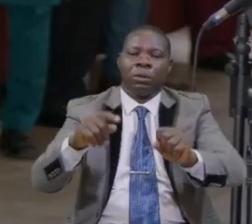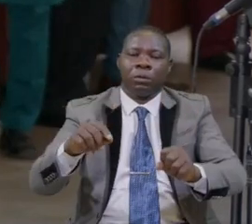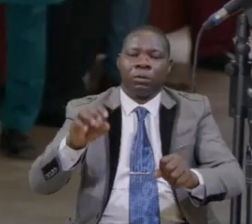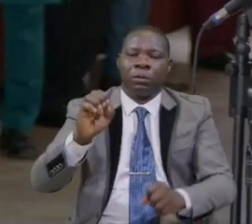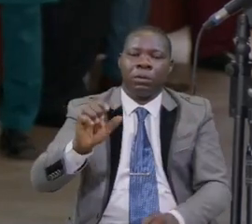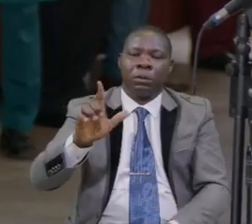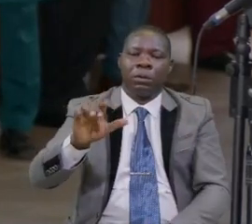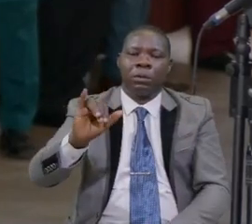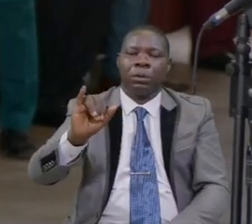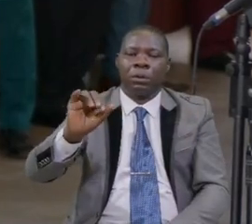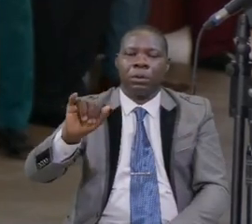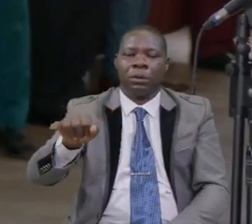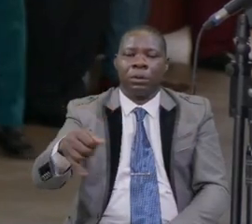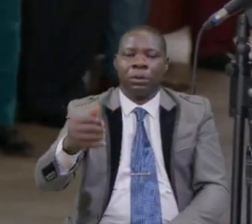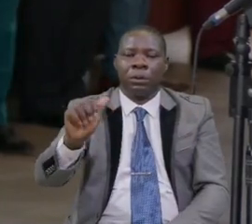d'Élie.